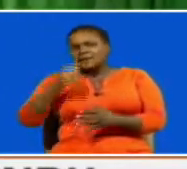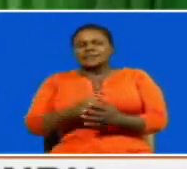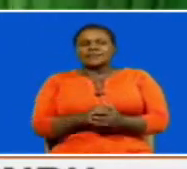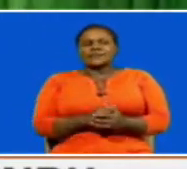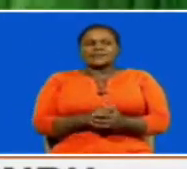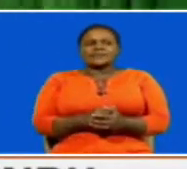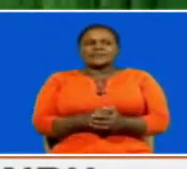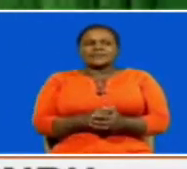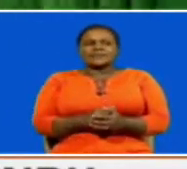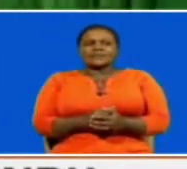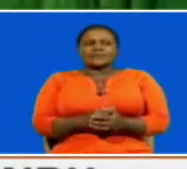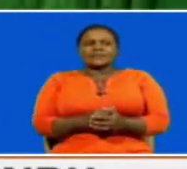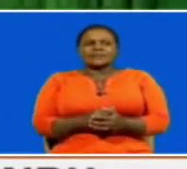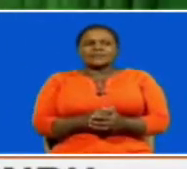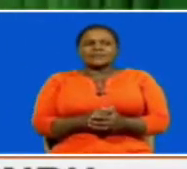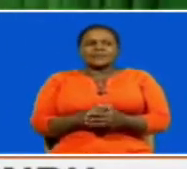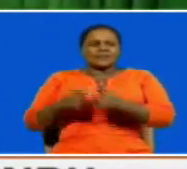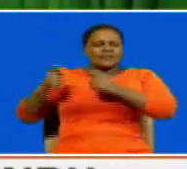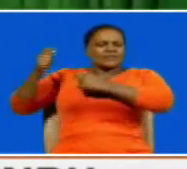chupa.